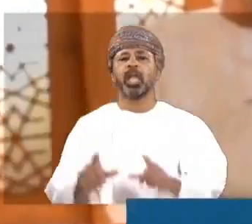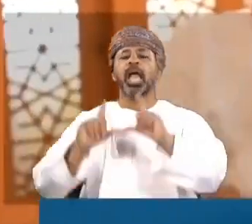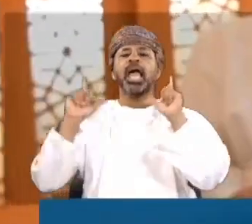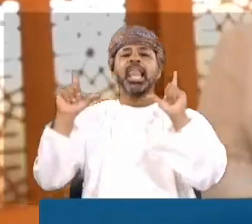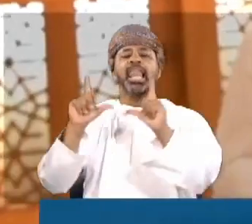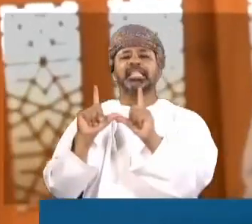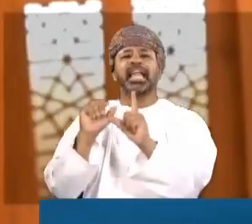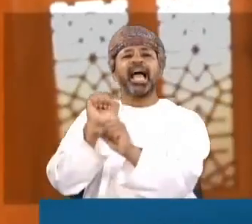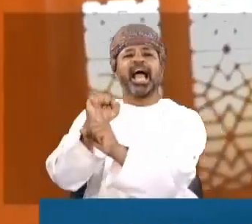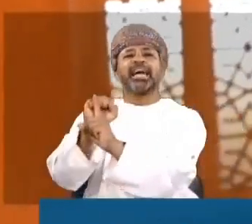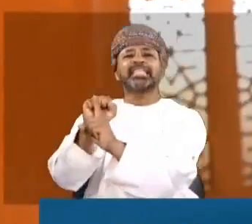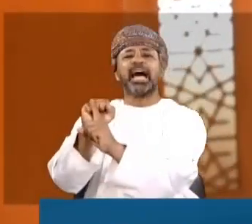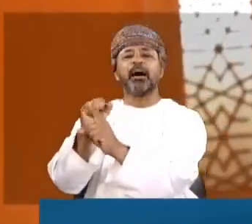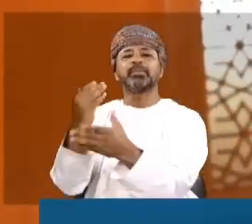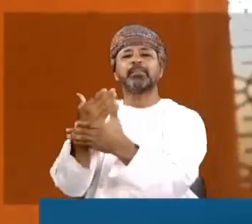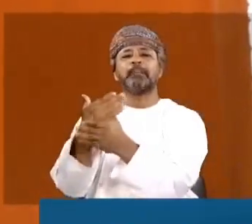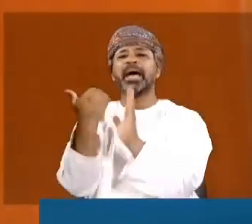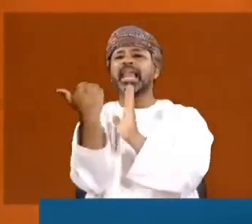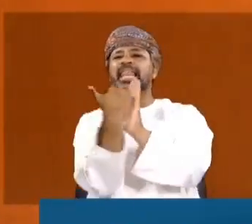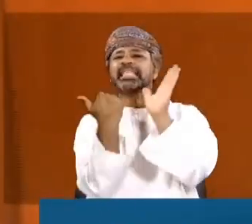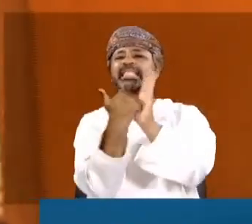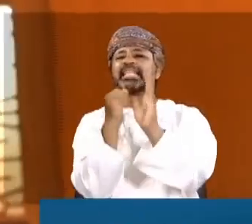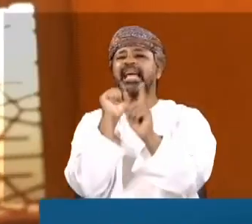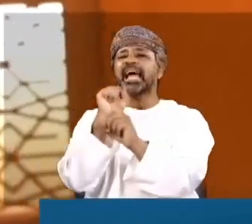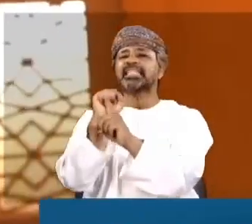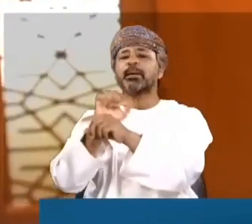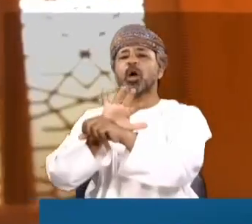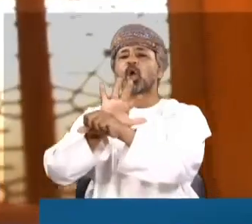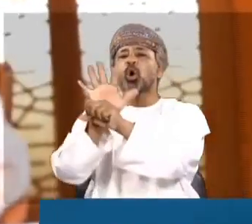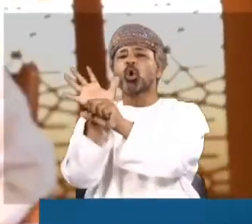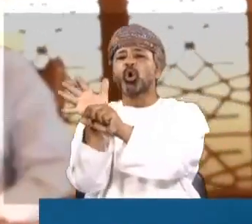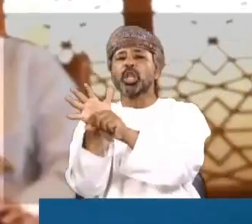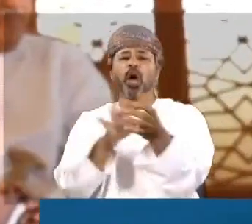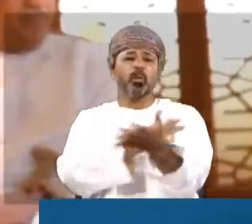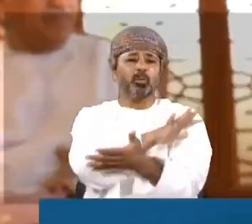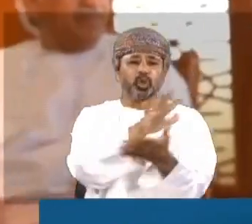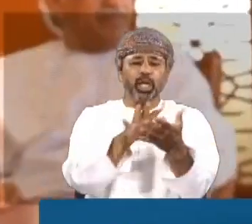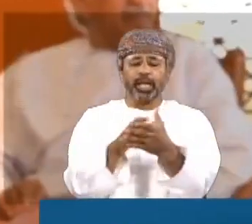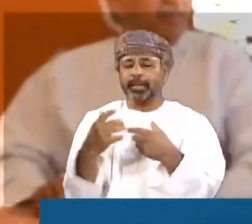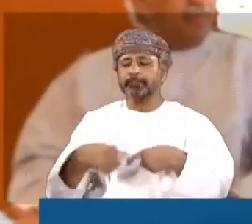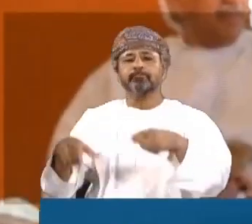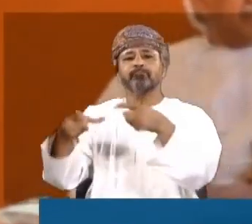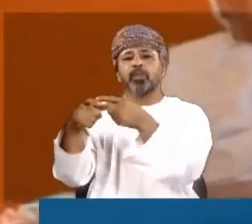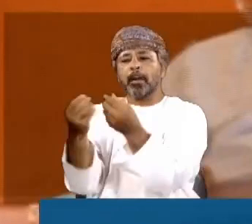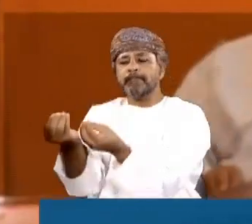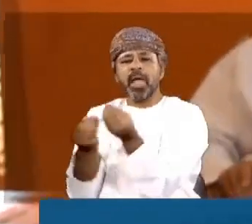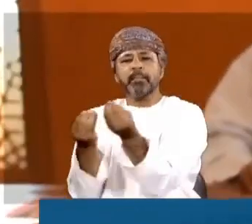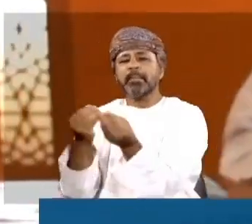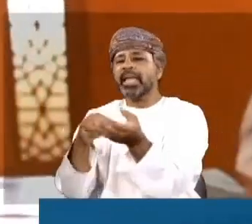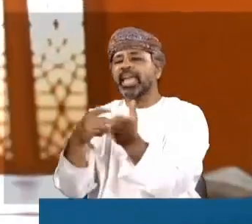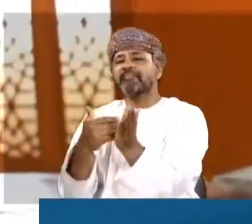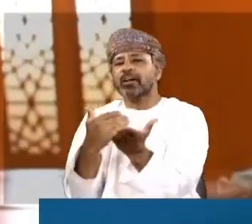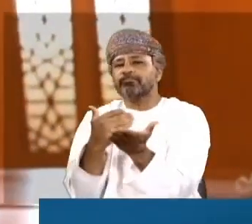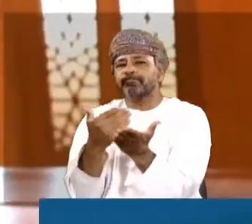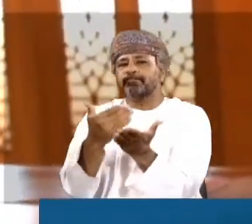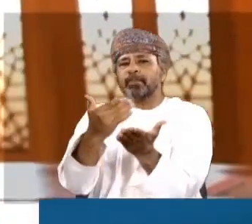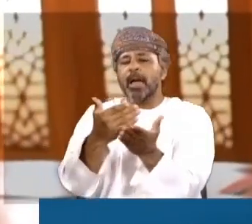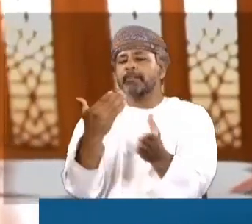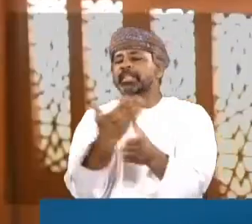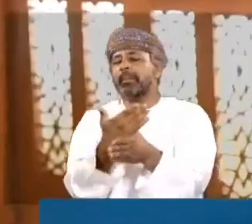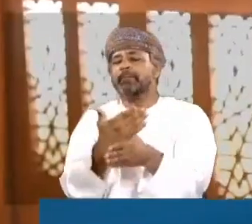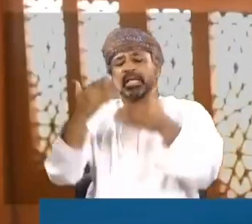لجنة معالجة الآثار الاقتصادية الناتجة عن كوفيد-19 تستعرض الإجراءات والتدابير الوقائية